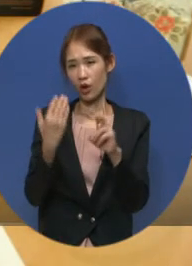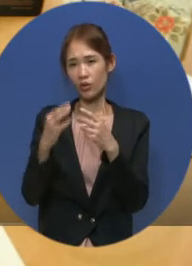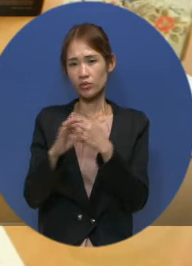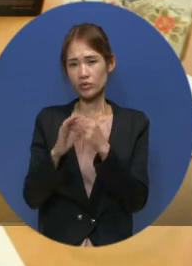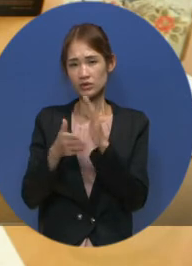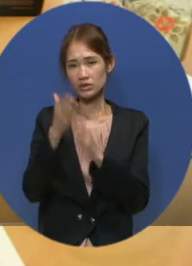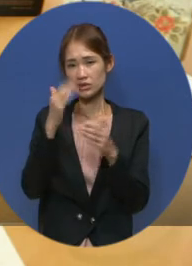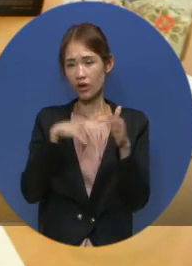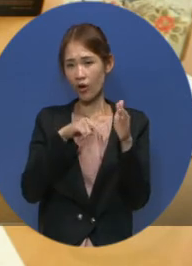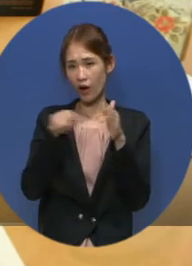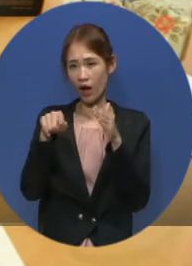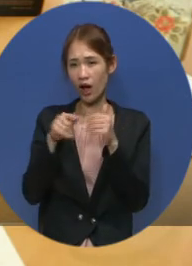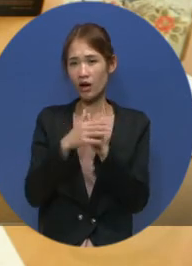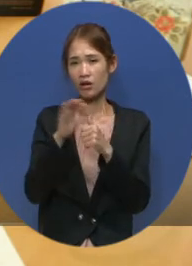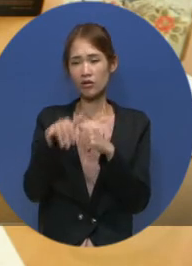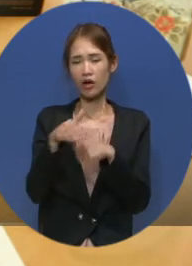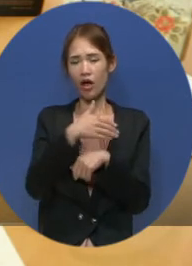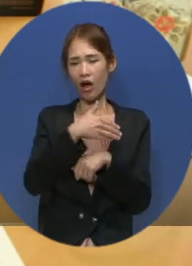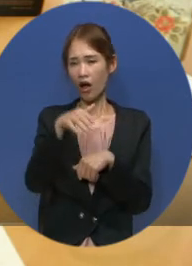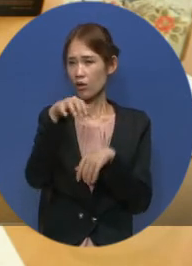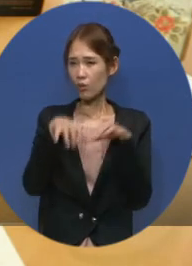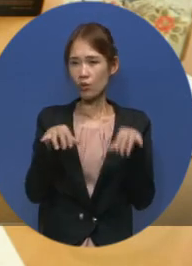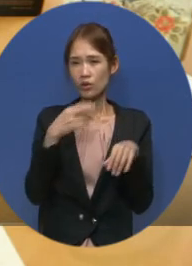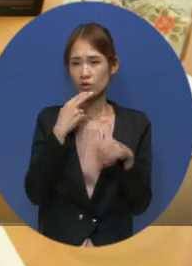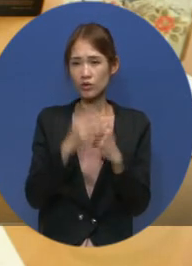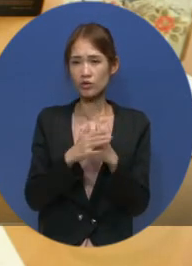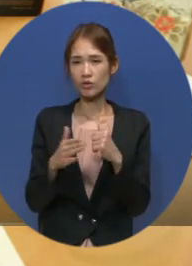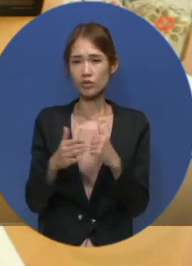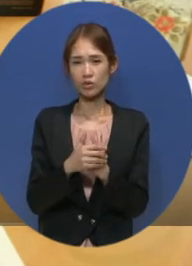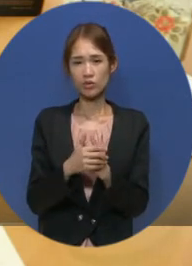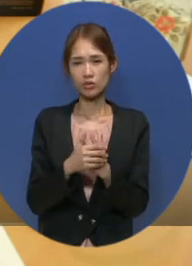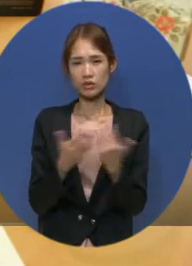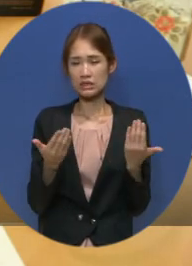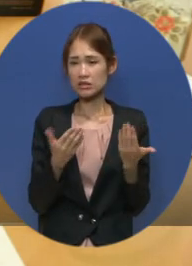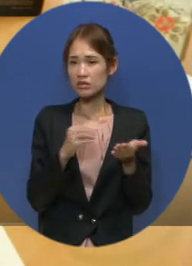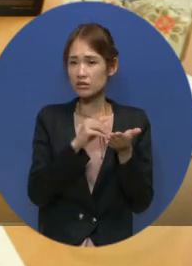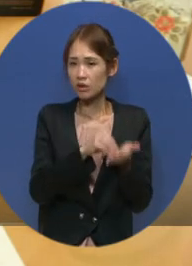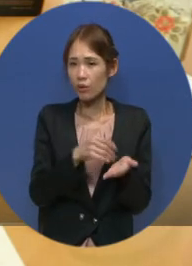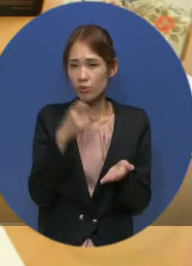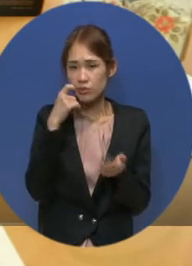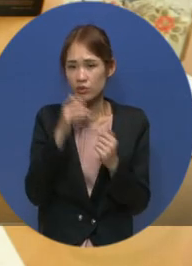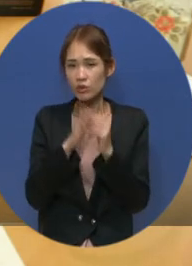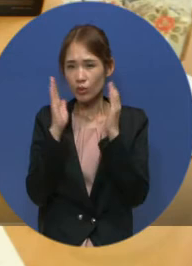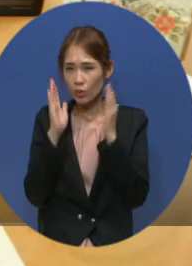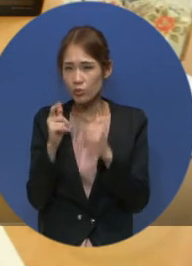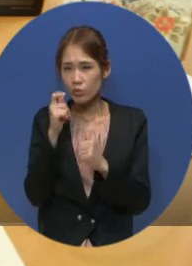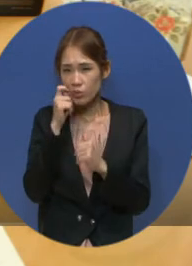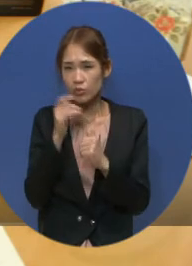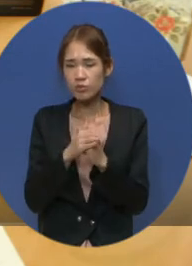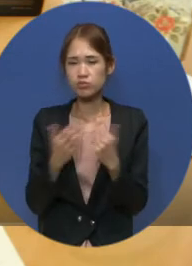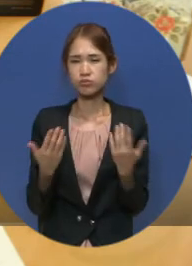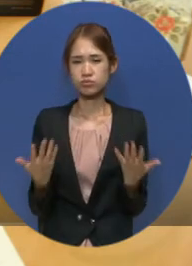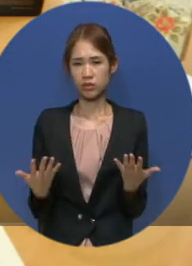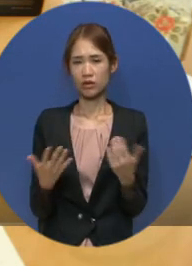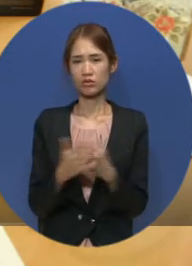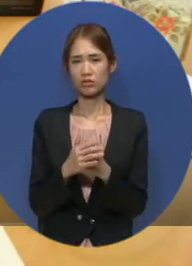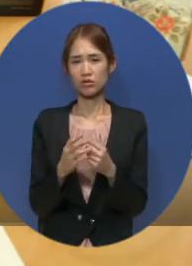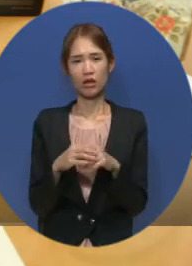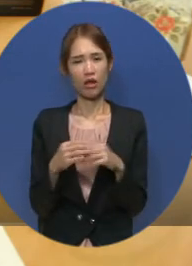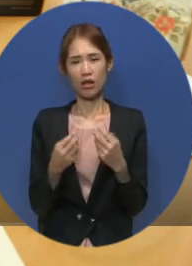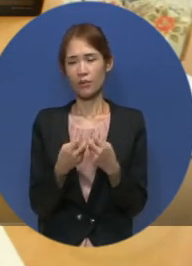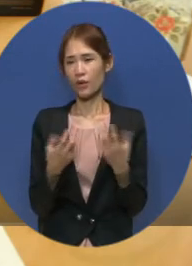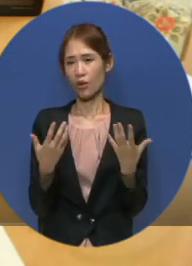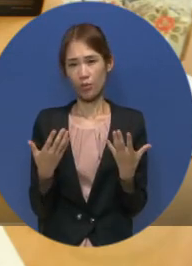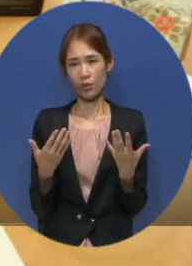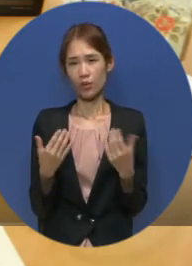시설에서 나가야 되는데 갈 곳이 없고 굉장히 일도 할 수 없고 공부도 할 수 없는 상황이기 때문에 너무너무 대책이 없는